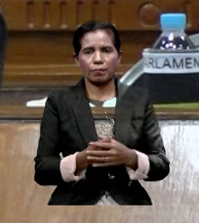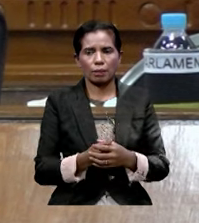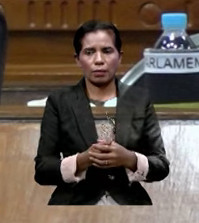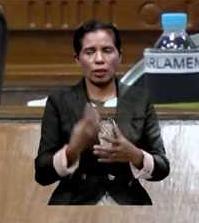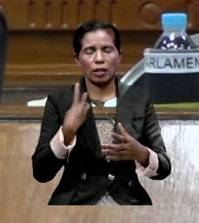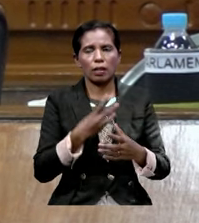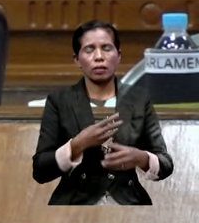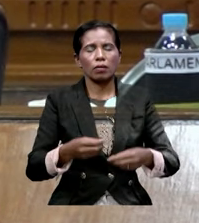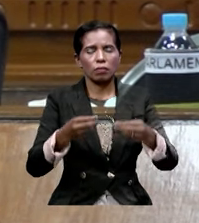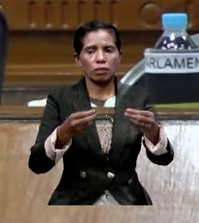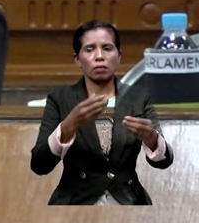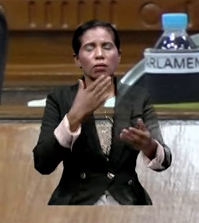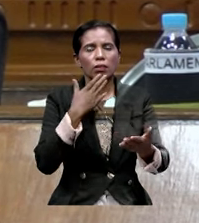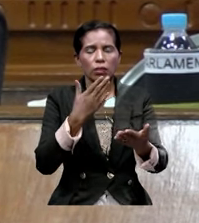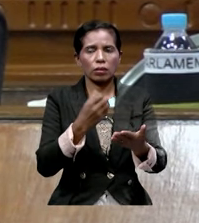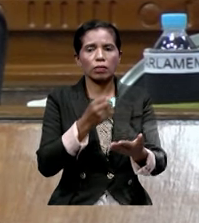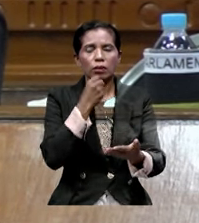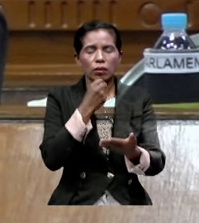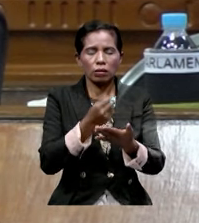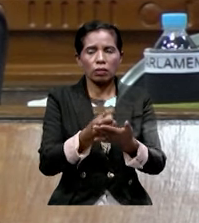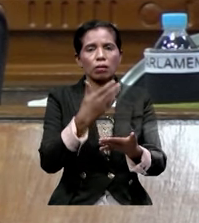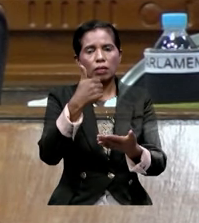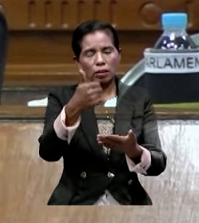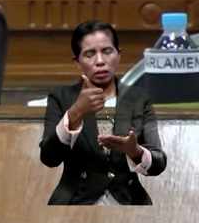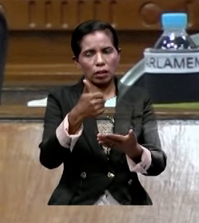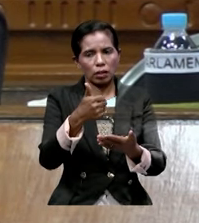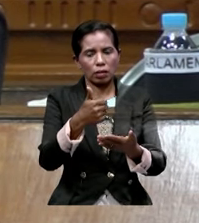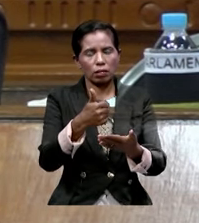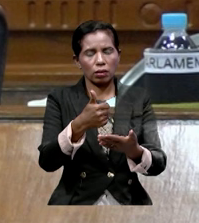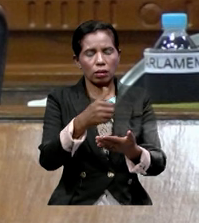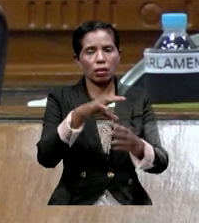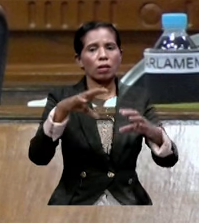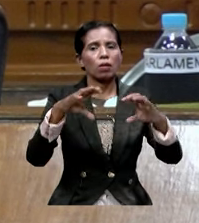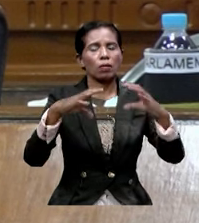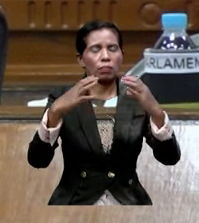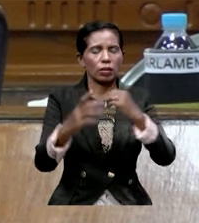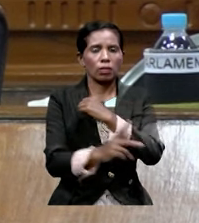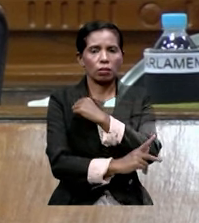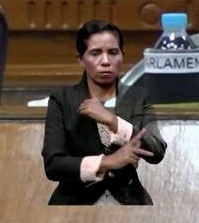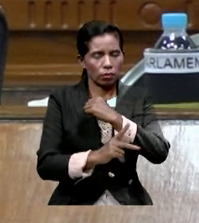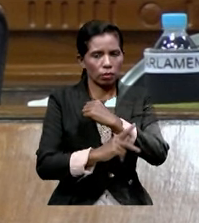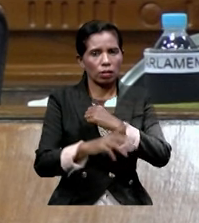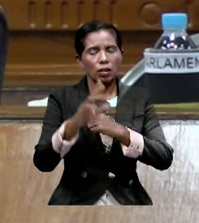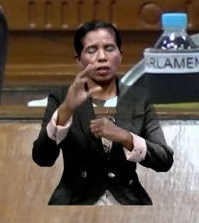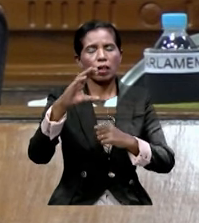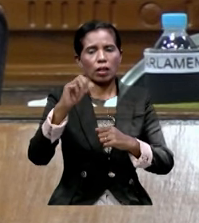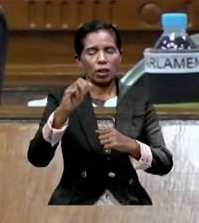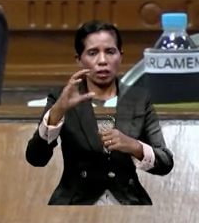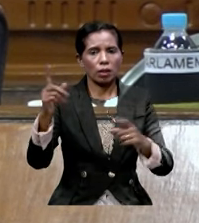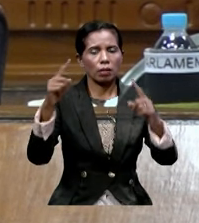ita tufo solusaun ba funcionamento normal comissão anticorrupção ini yang ba nebe ke ba